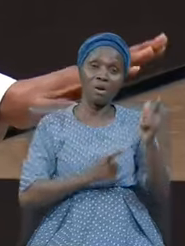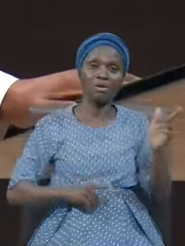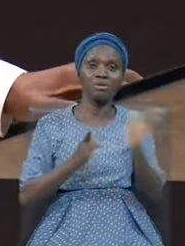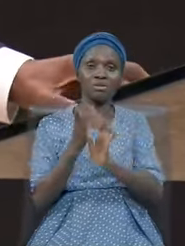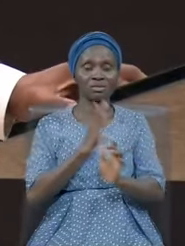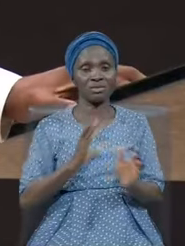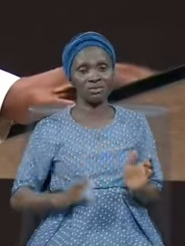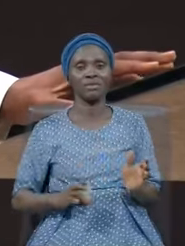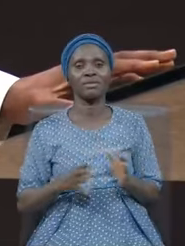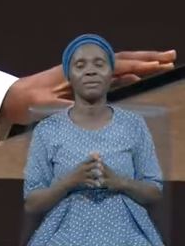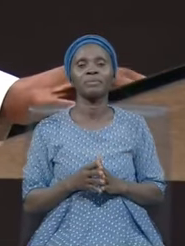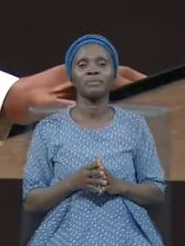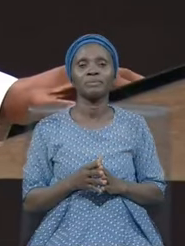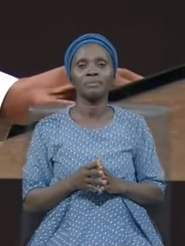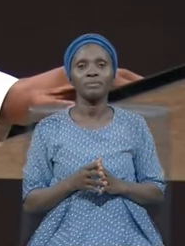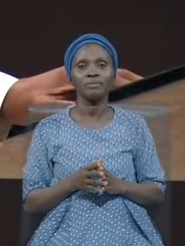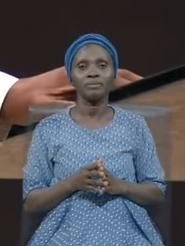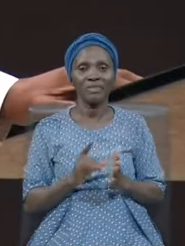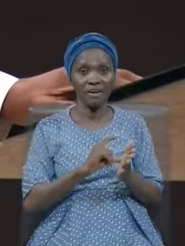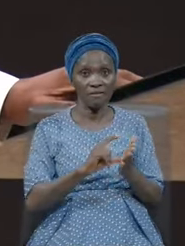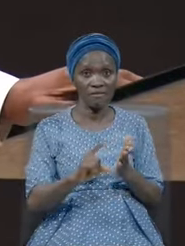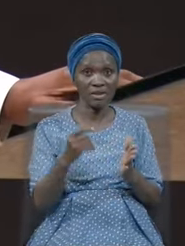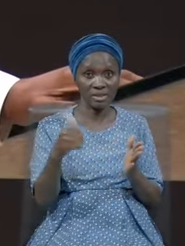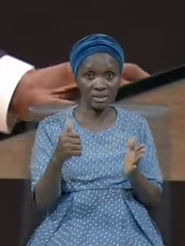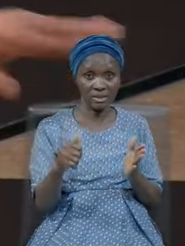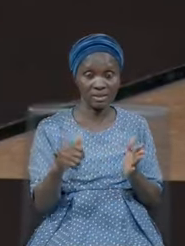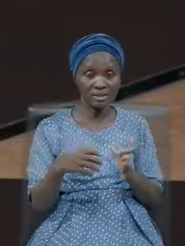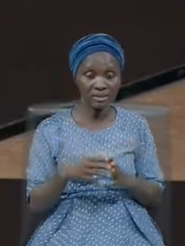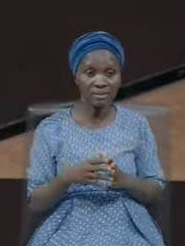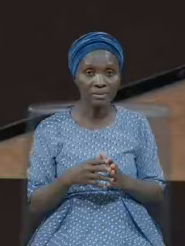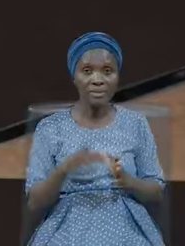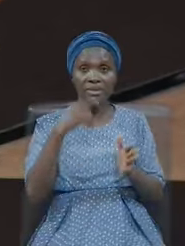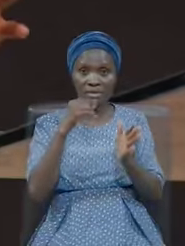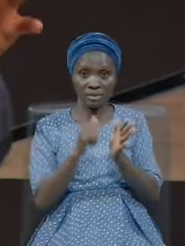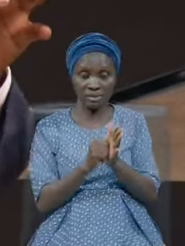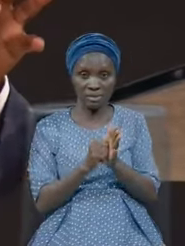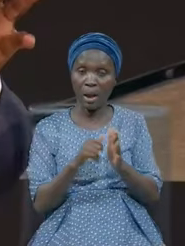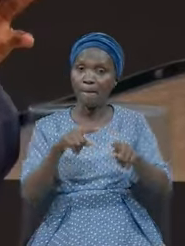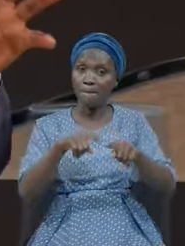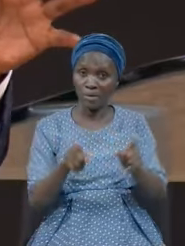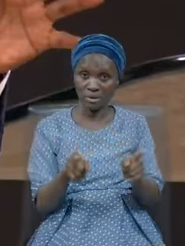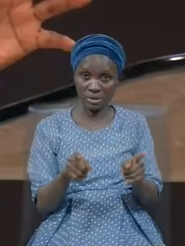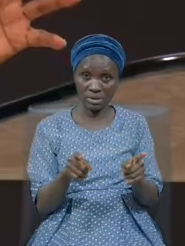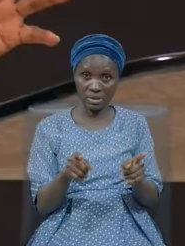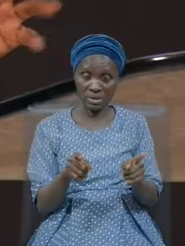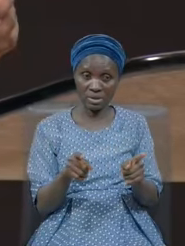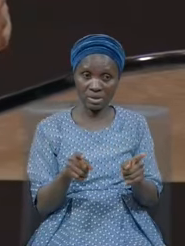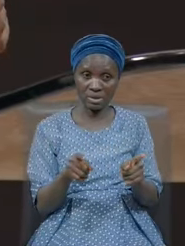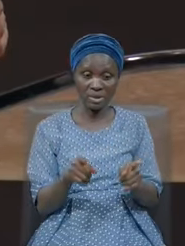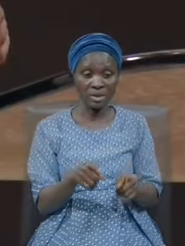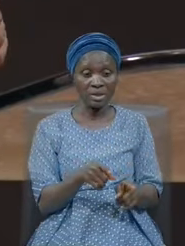Jésus-Christ N ous allons au verset 10 10 dit et au